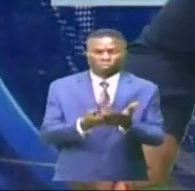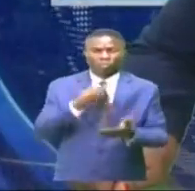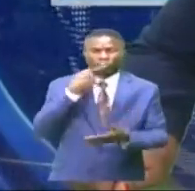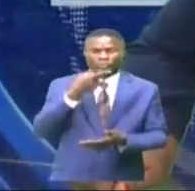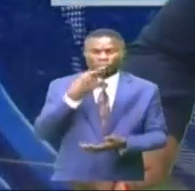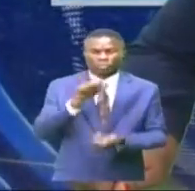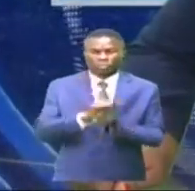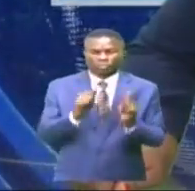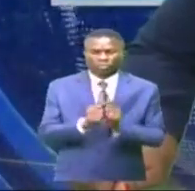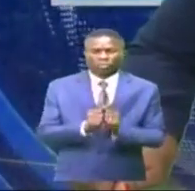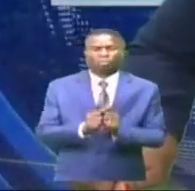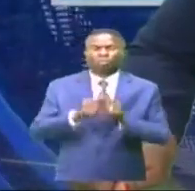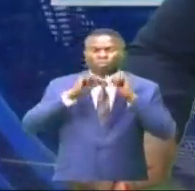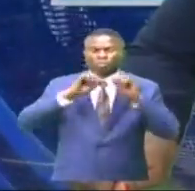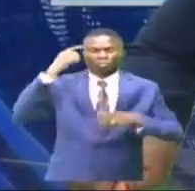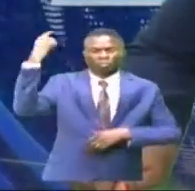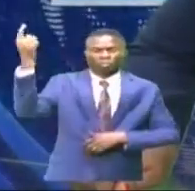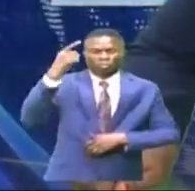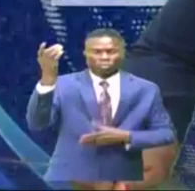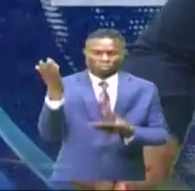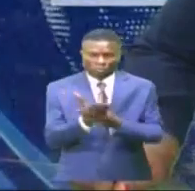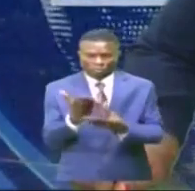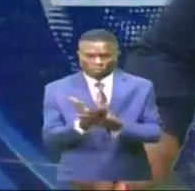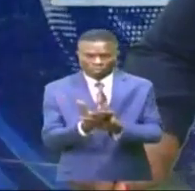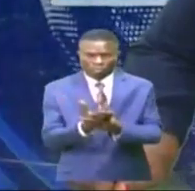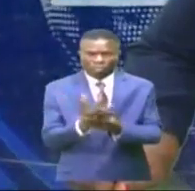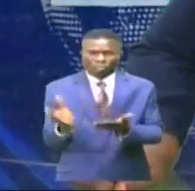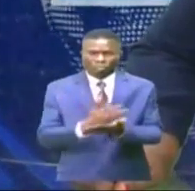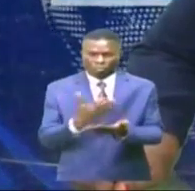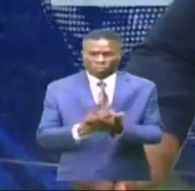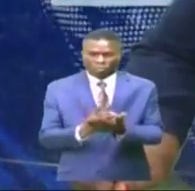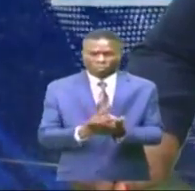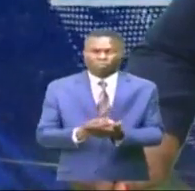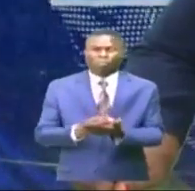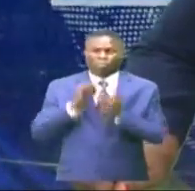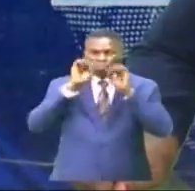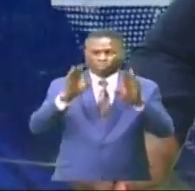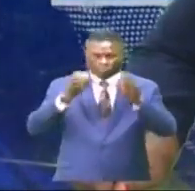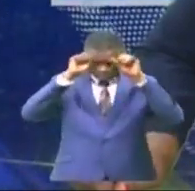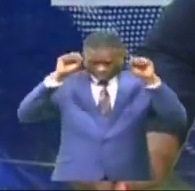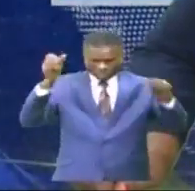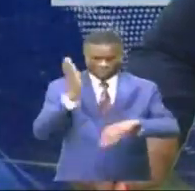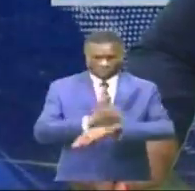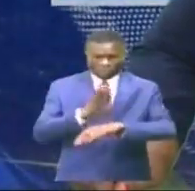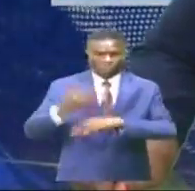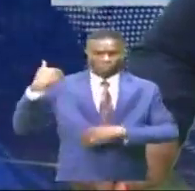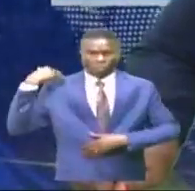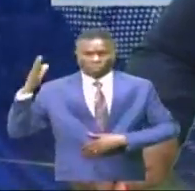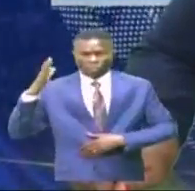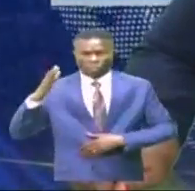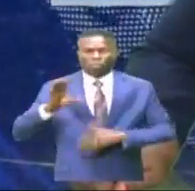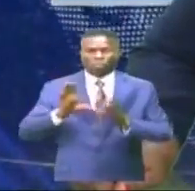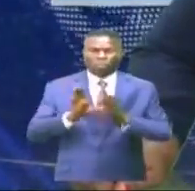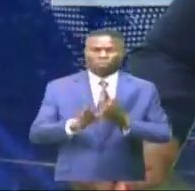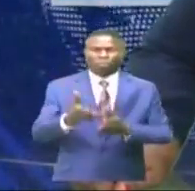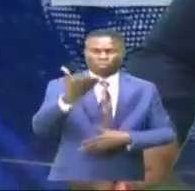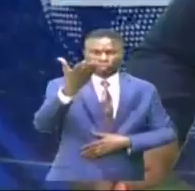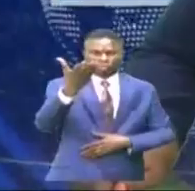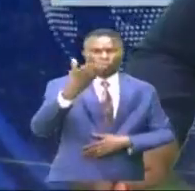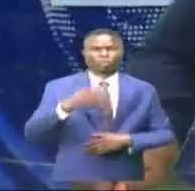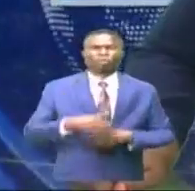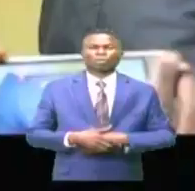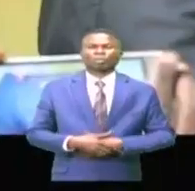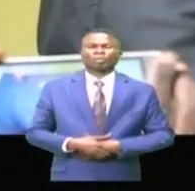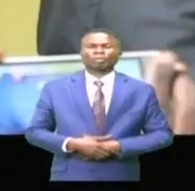des crimes internationaux ouvrages portés sur fond bâtissemo ou par la présidente du Conseil d'État reportage Jacques Megi Olivier